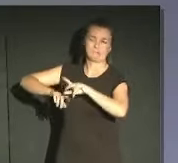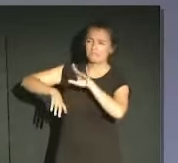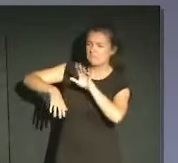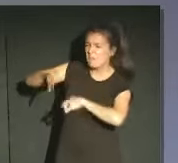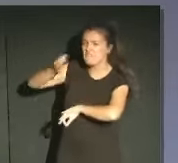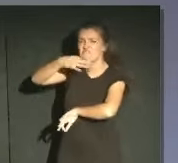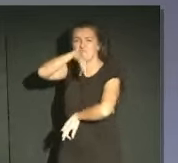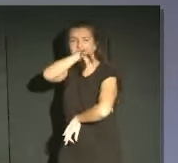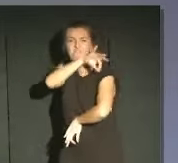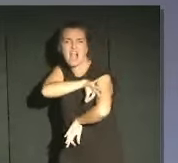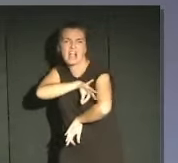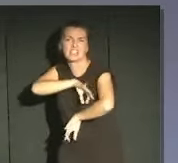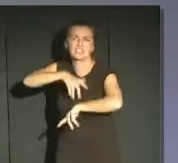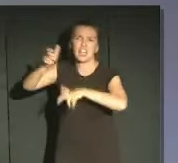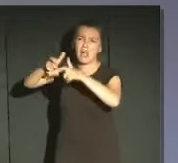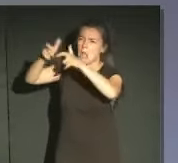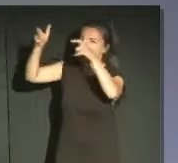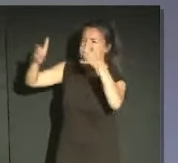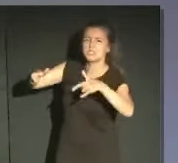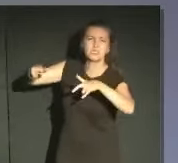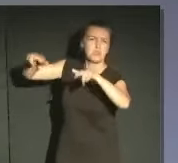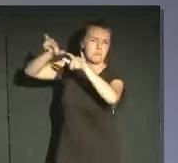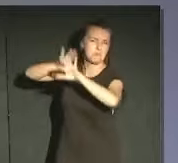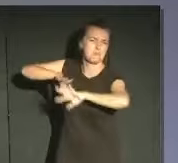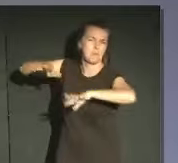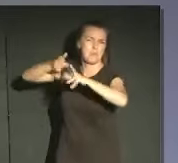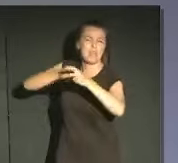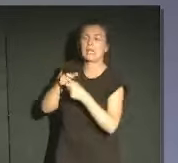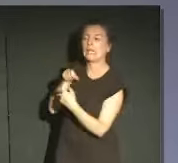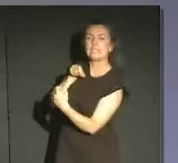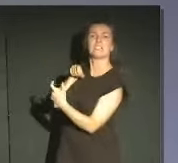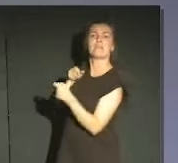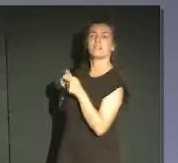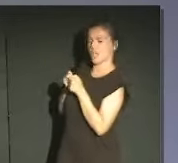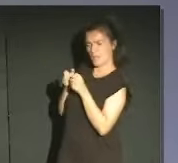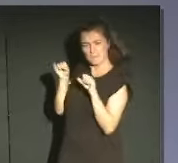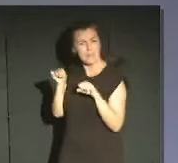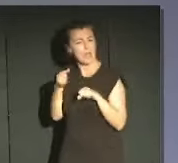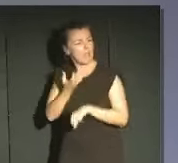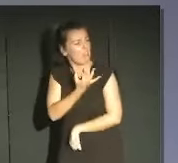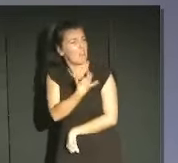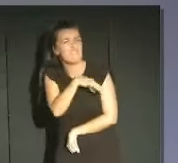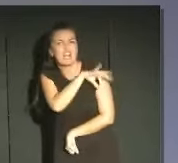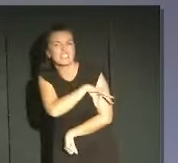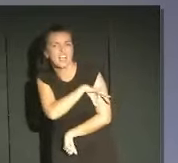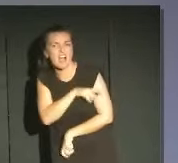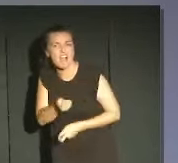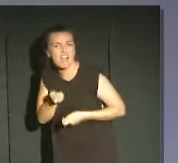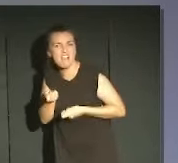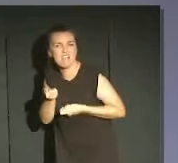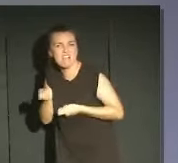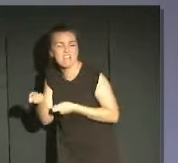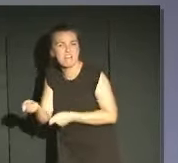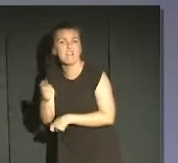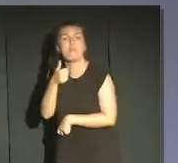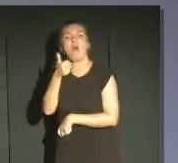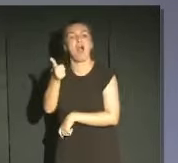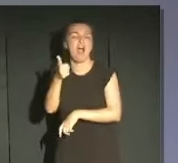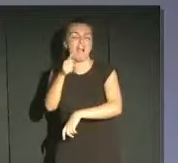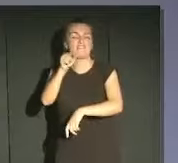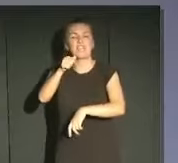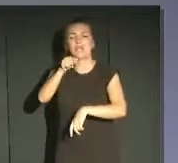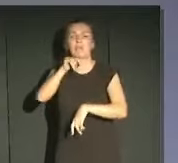vaccin avec de grosses firmes par SMS pour 1,8 milliard de